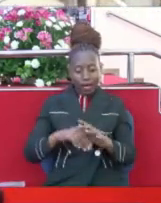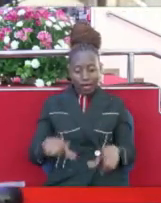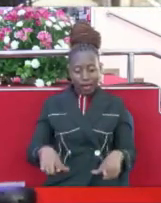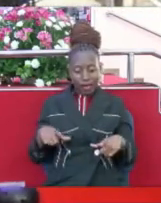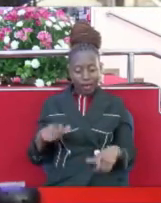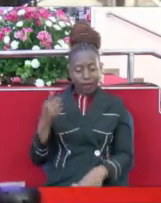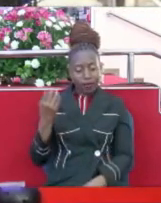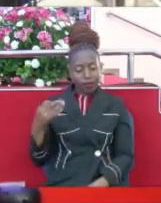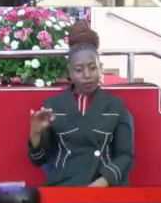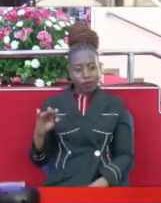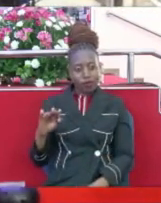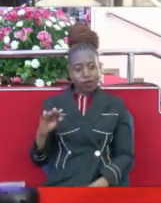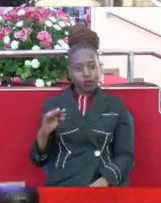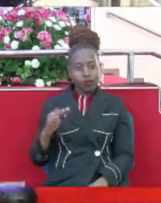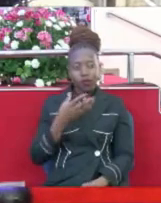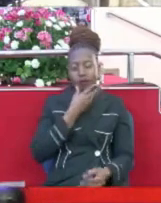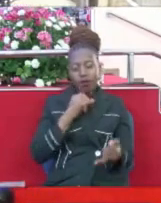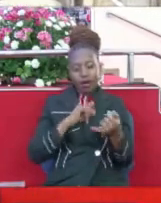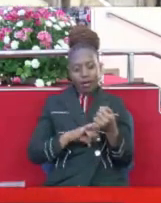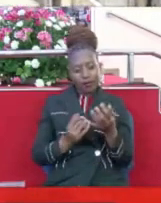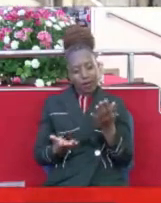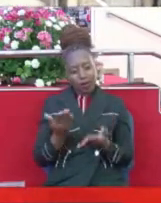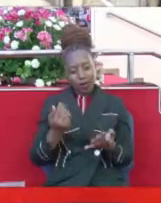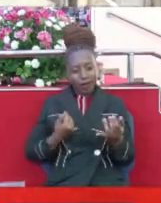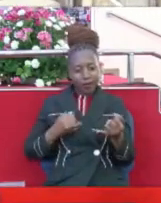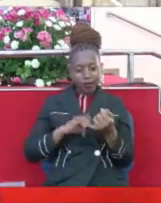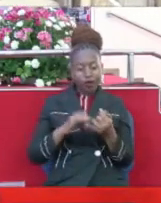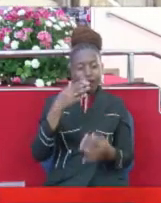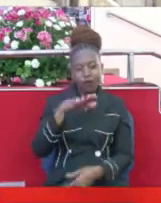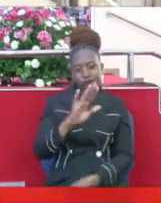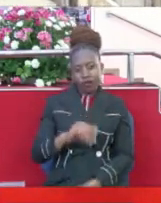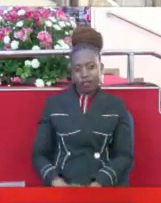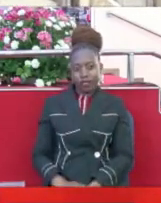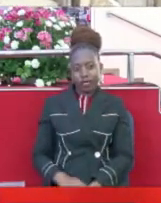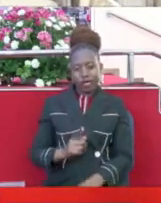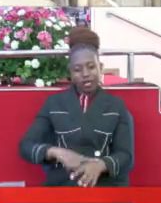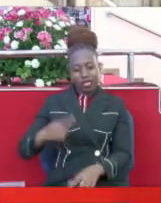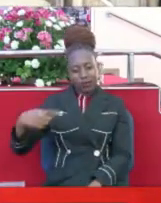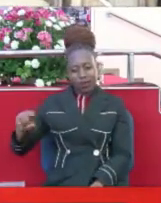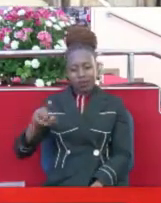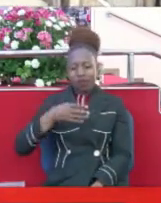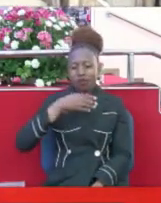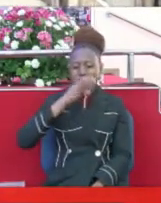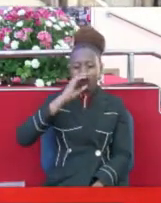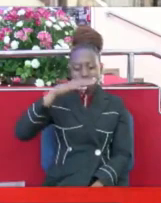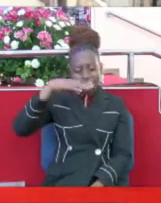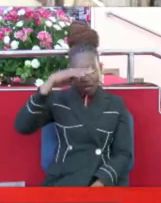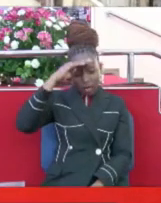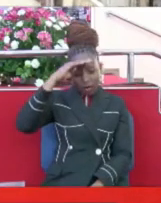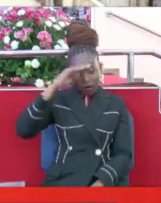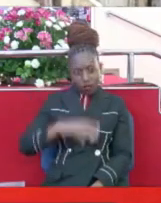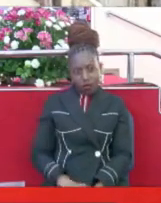kwa maisha ya mwenzio ambao hajaokoka. At your waiting for the time he has gone to drink. Ukigojea wakati labda ameenda pale kunywa. And you pick